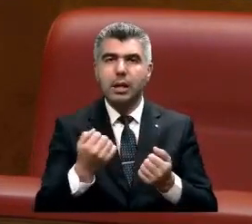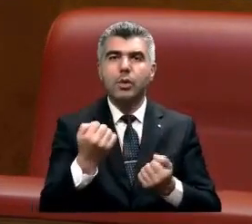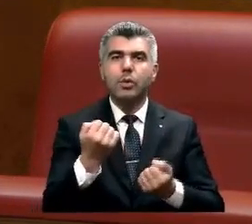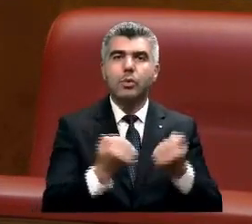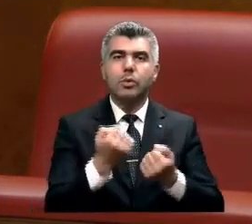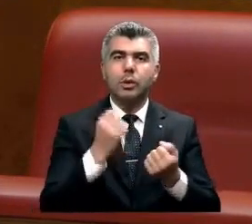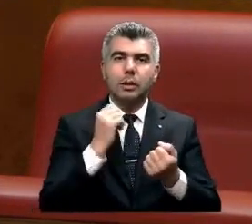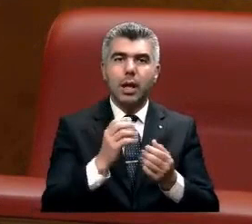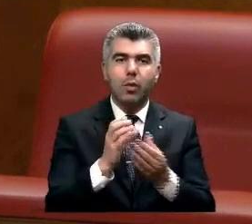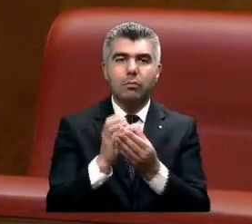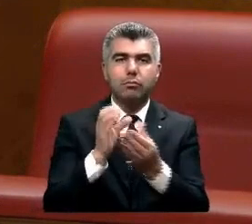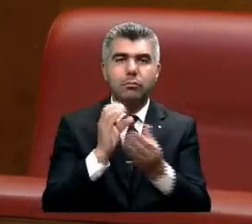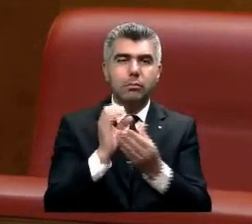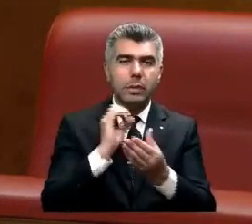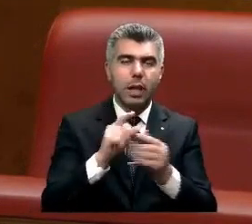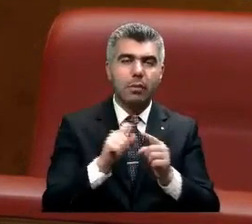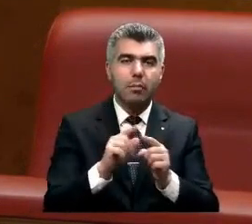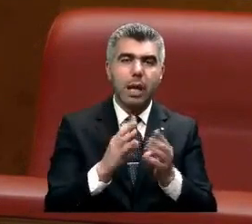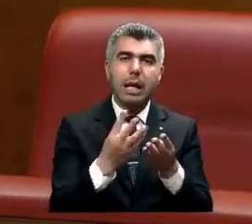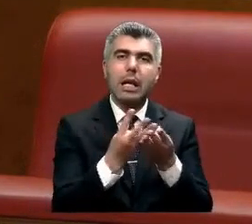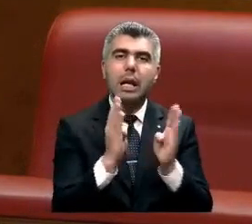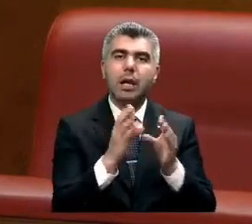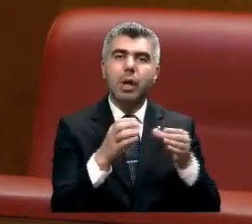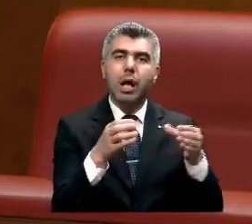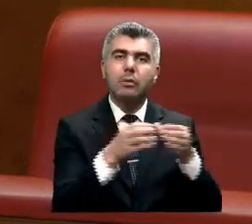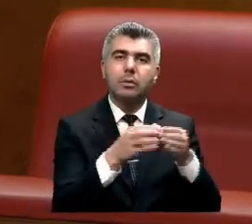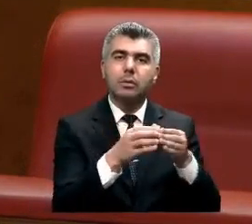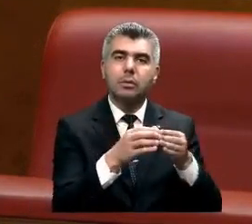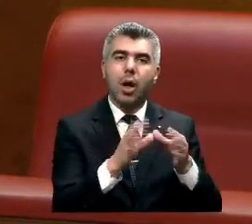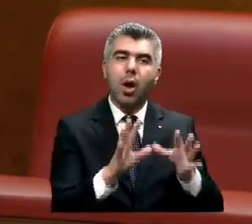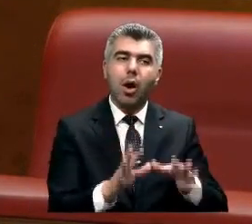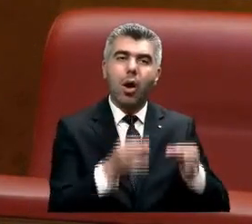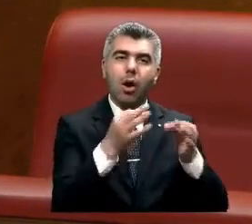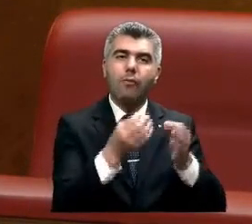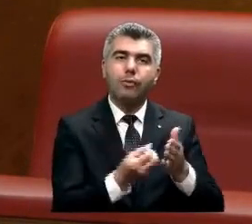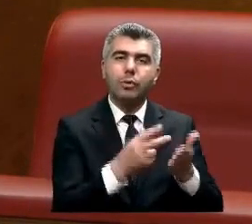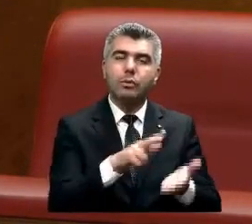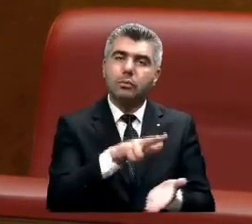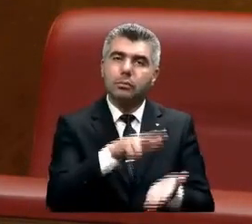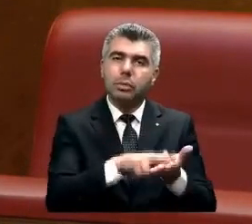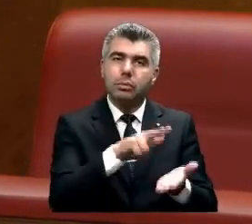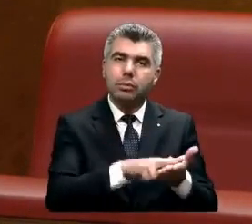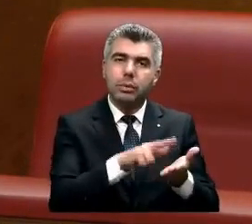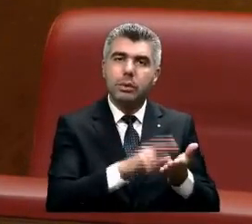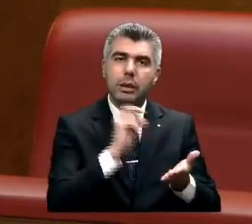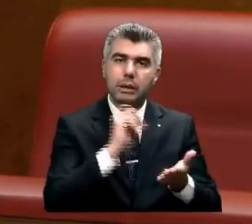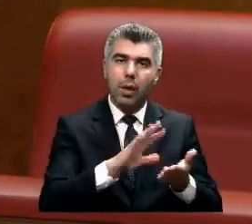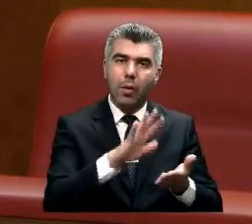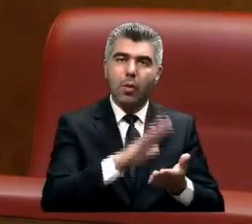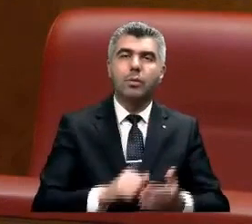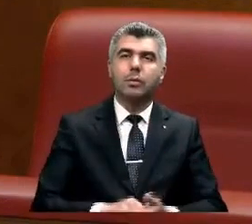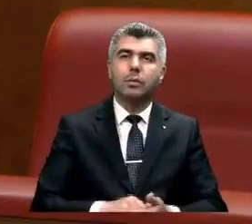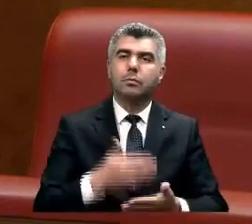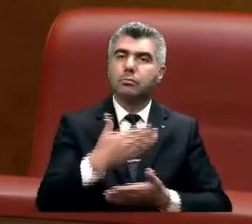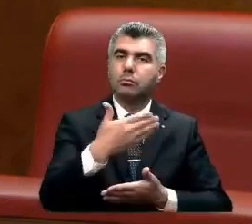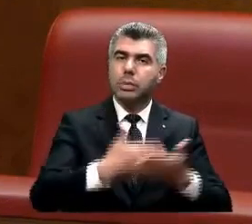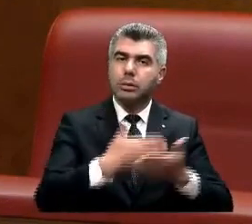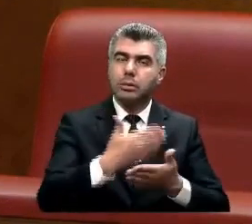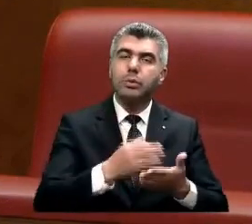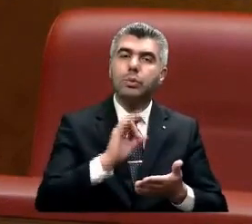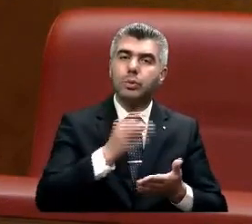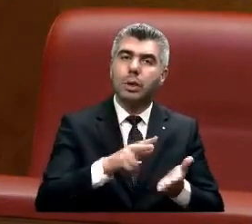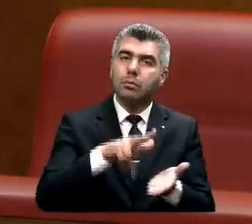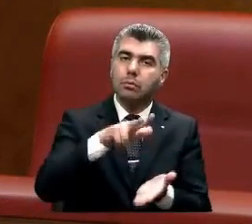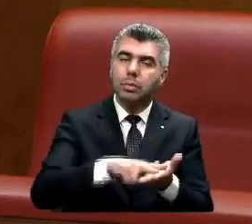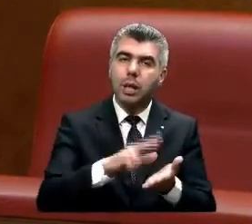وتكليف اللجان الاقليميه للنقل بتقديم اقتراحات الرخص للجنه المركزيه وتم اعتماد دفتر التحملات